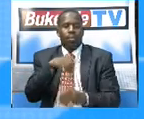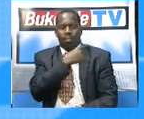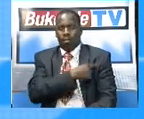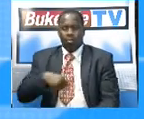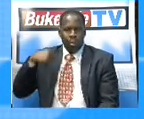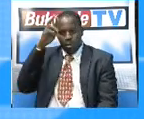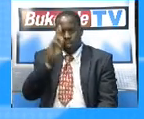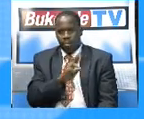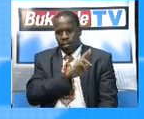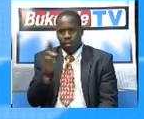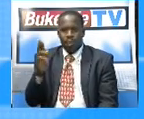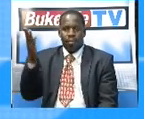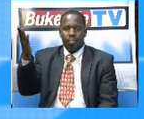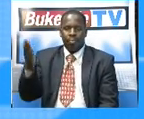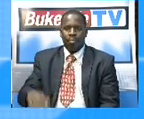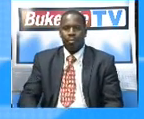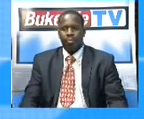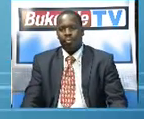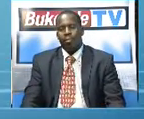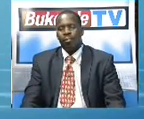wano mu Kampala.